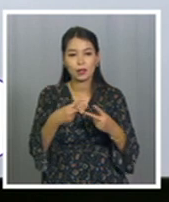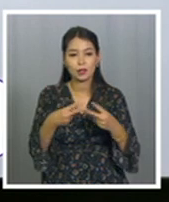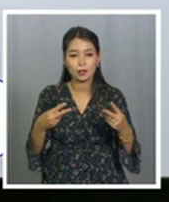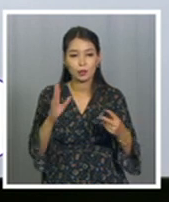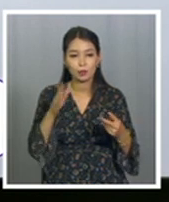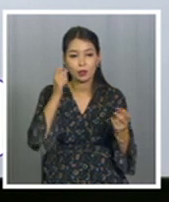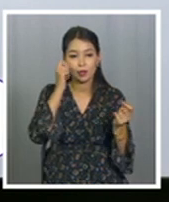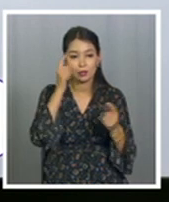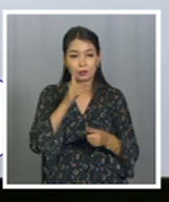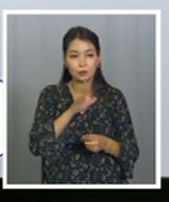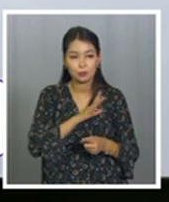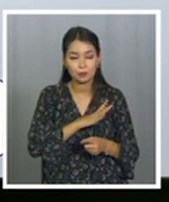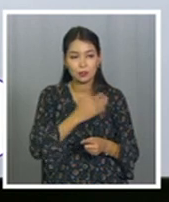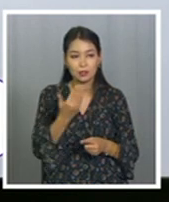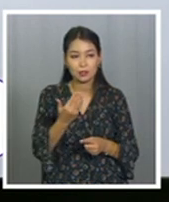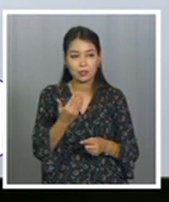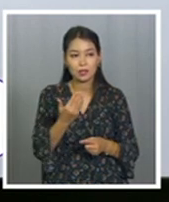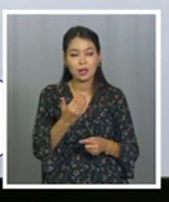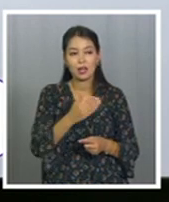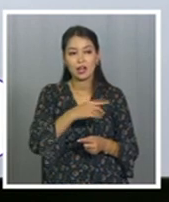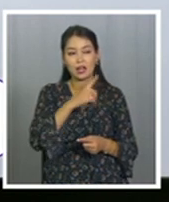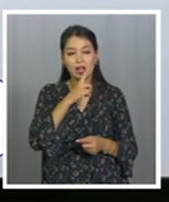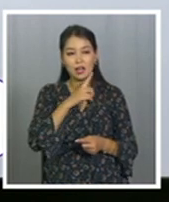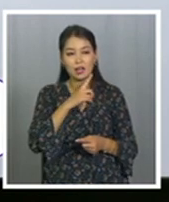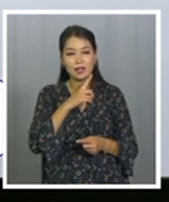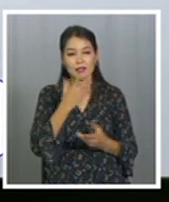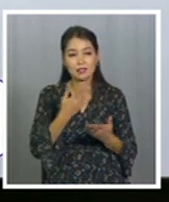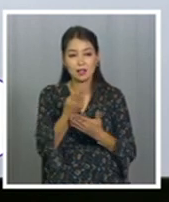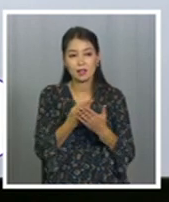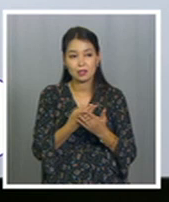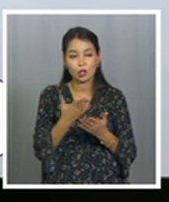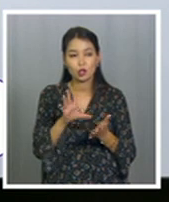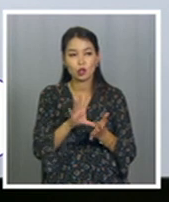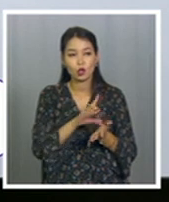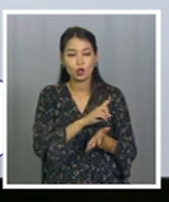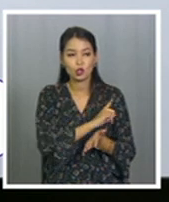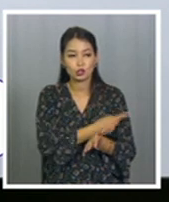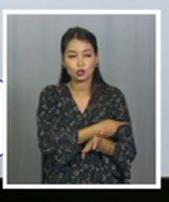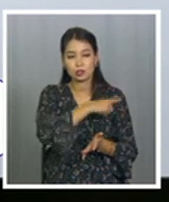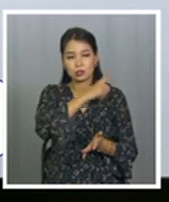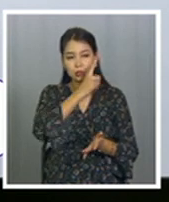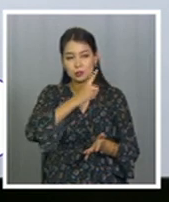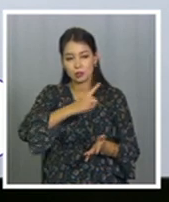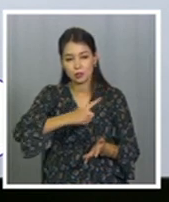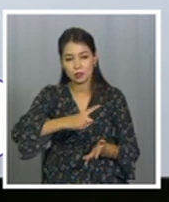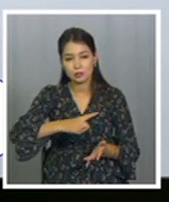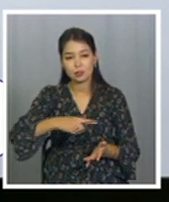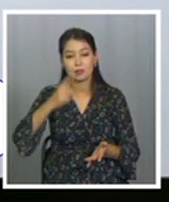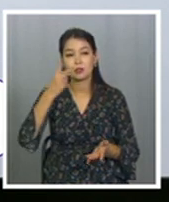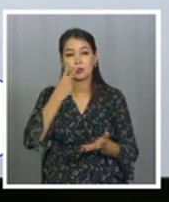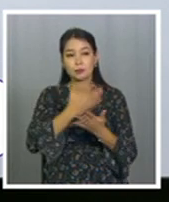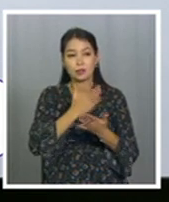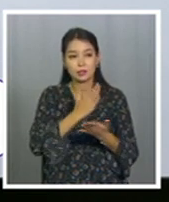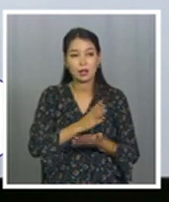анықтадық. Және графиктік түрде көрсететін болсақ, тоқ күші міне қызыла суретпен берілген, және кернеу